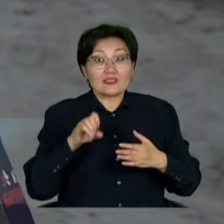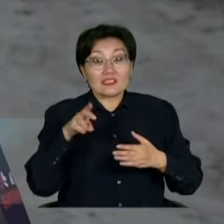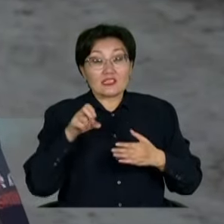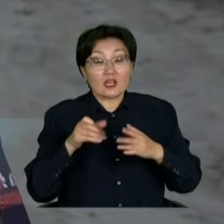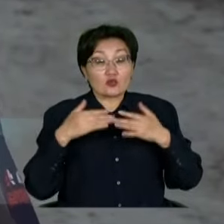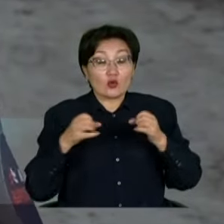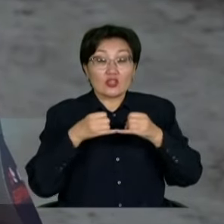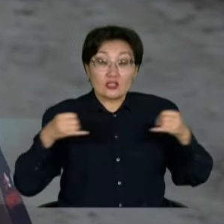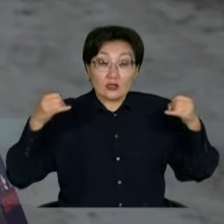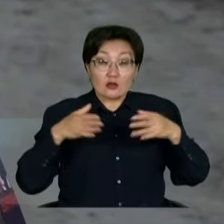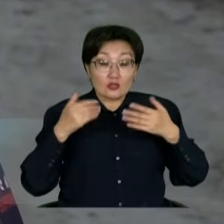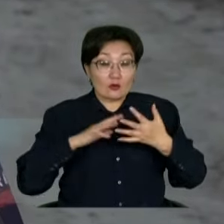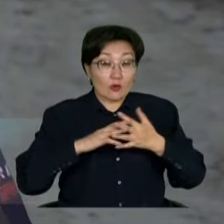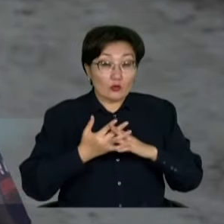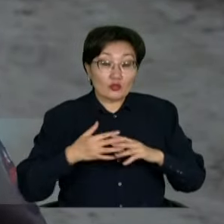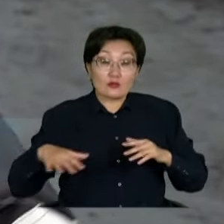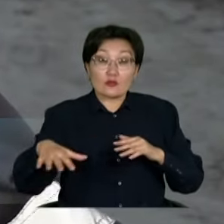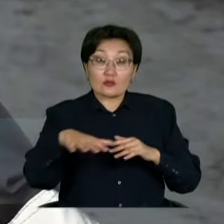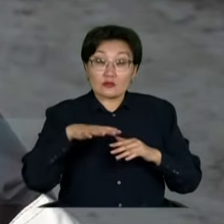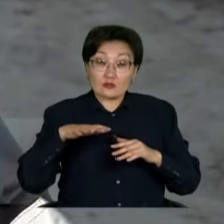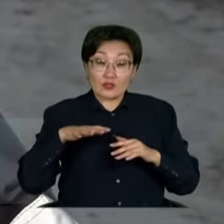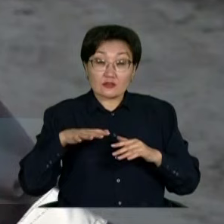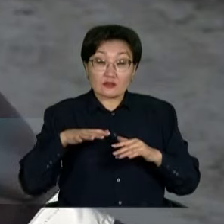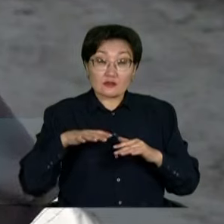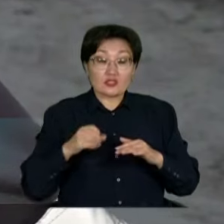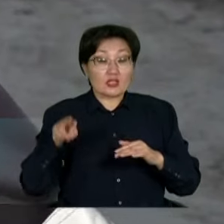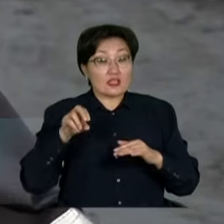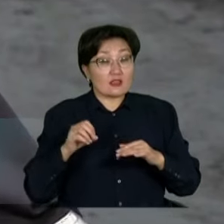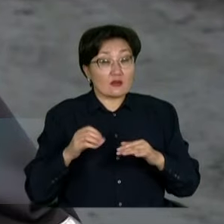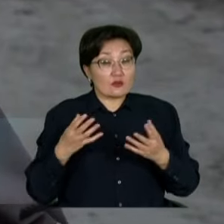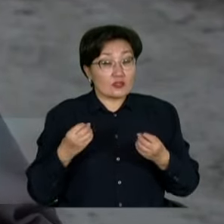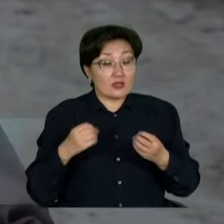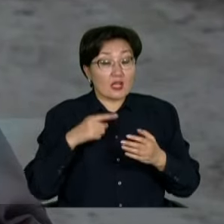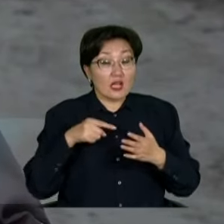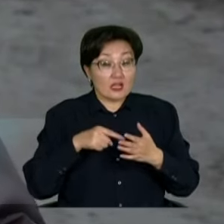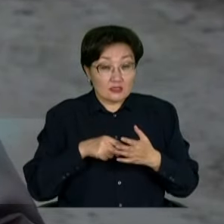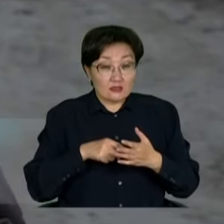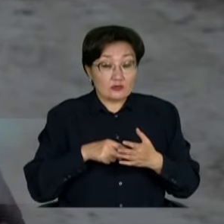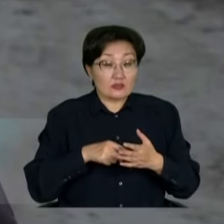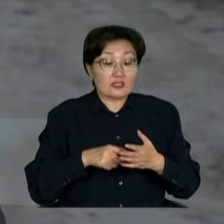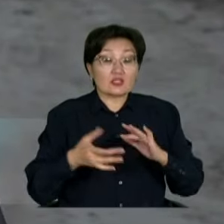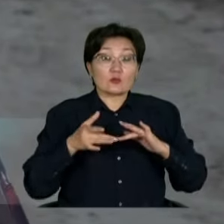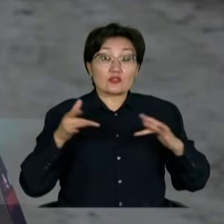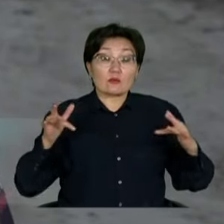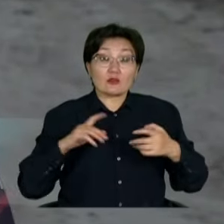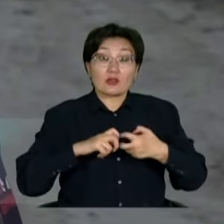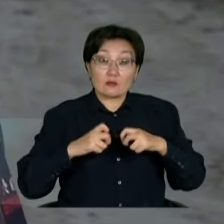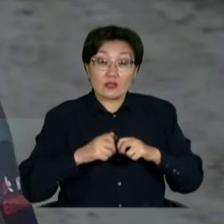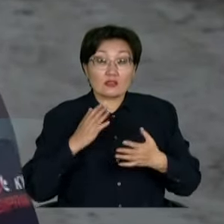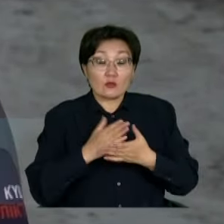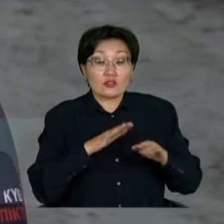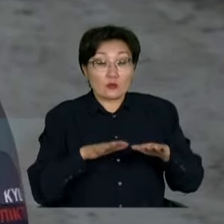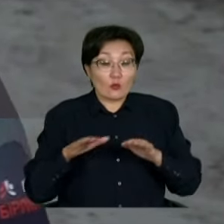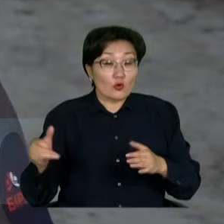линиялары жоқ ауылды мекендерге және да қалаларда интернетпен проблемасы бар